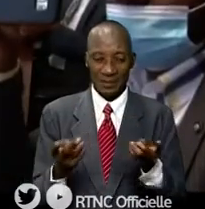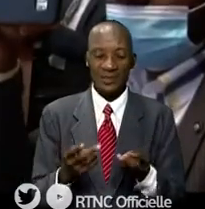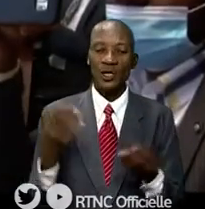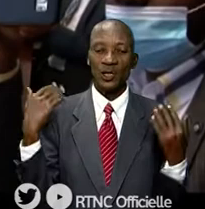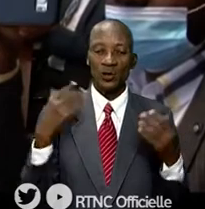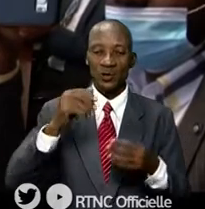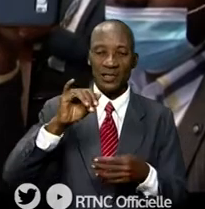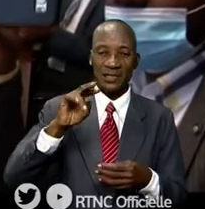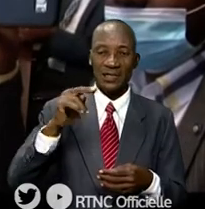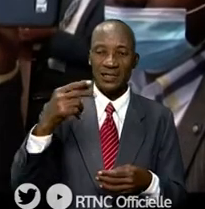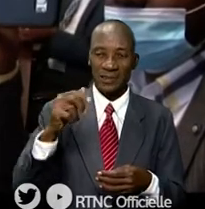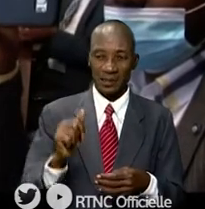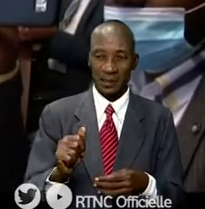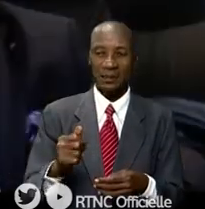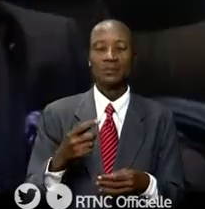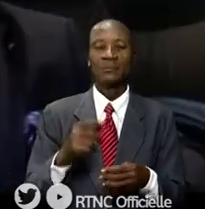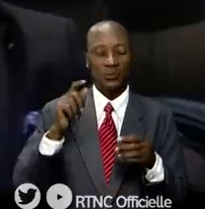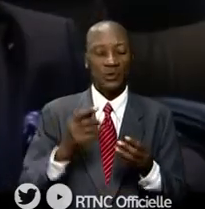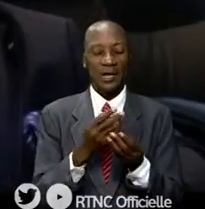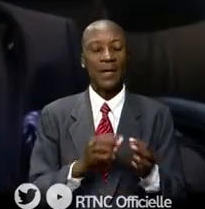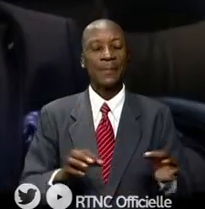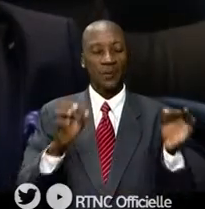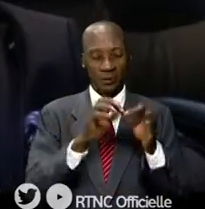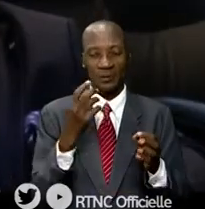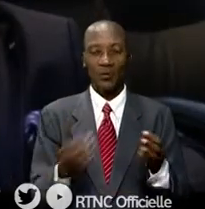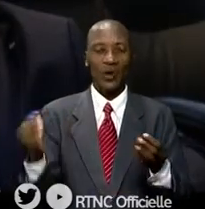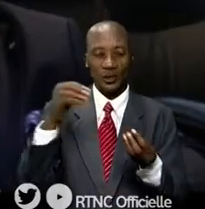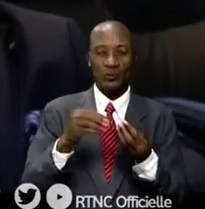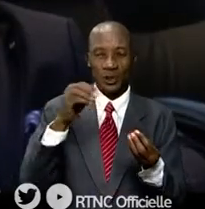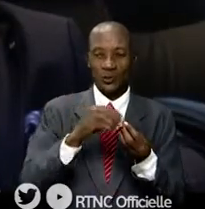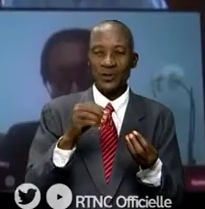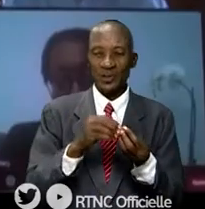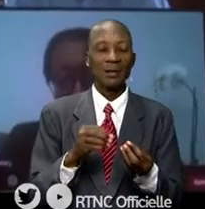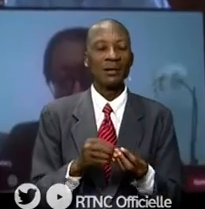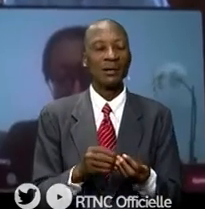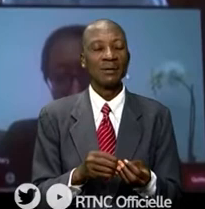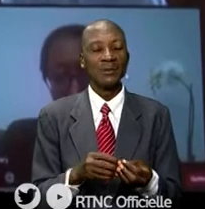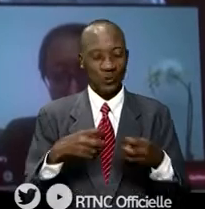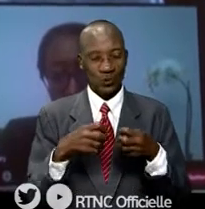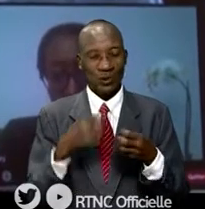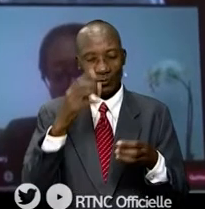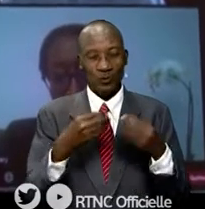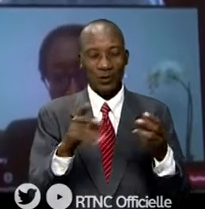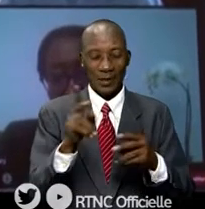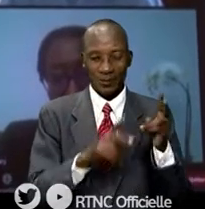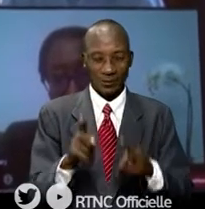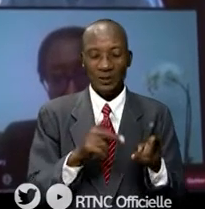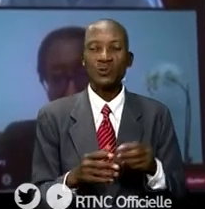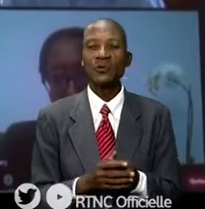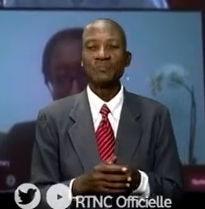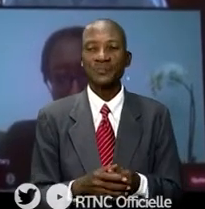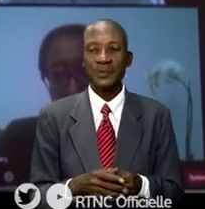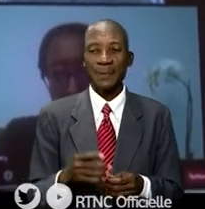une opportunité pour augmenter l'accès à l'électricité de la population rurale et urbaine et fournir une énergie durable à bon marché